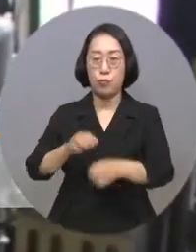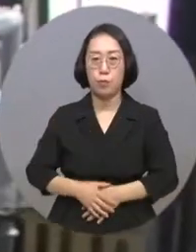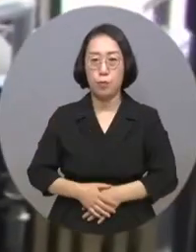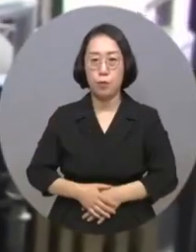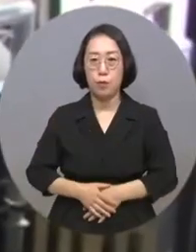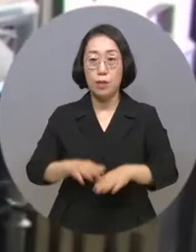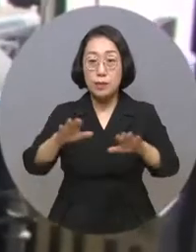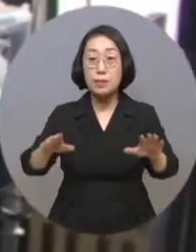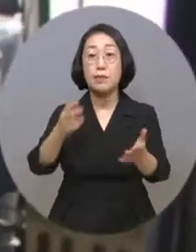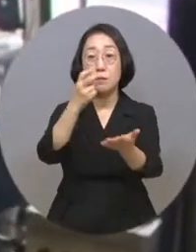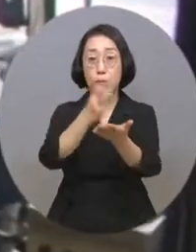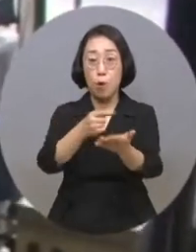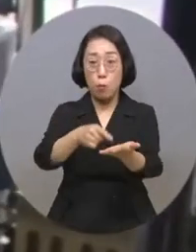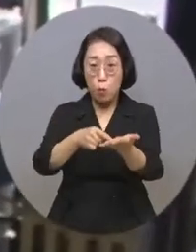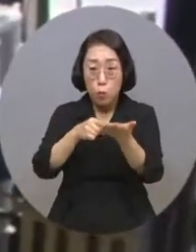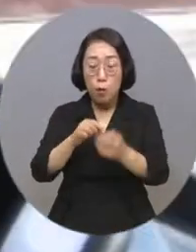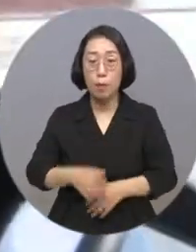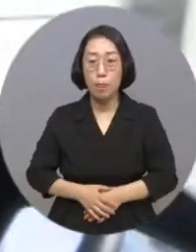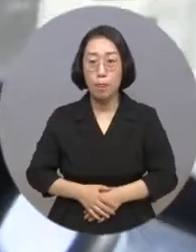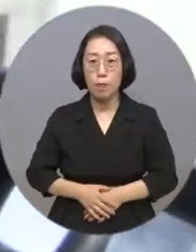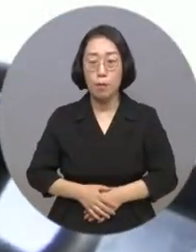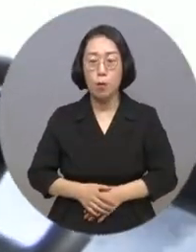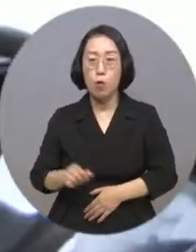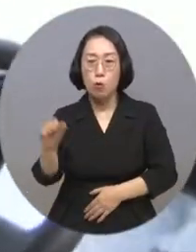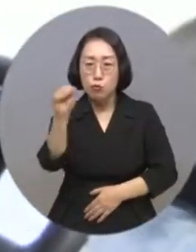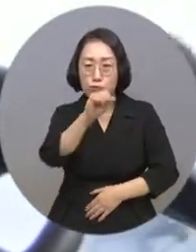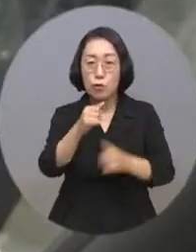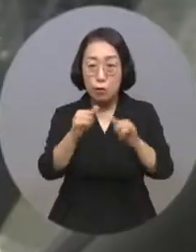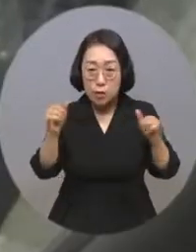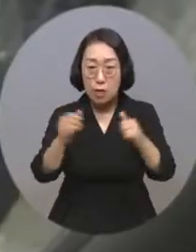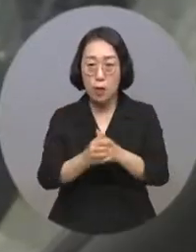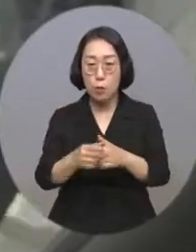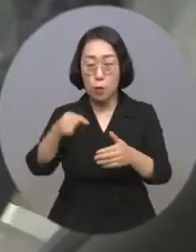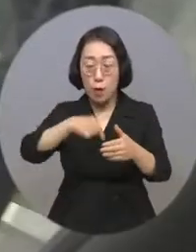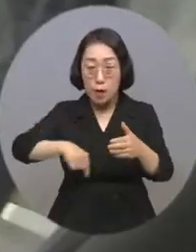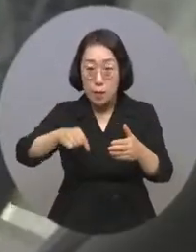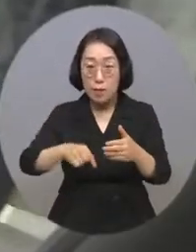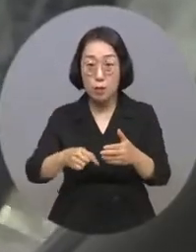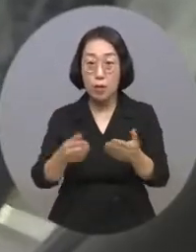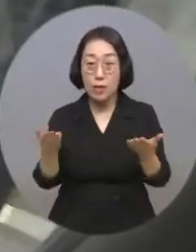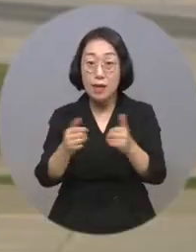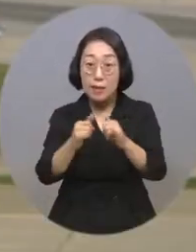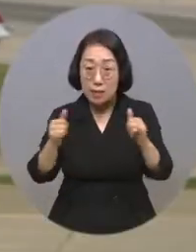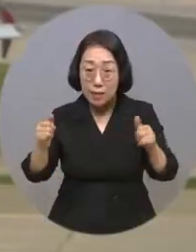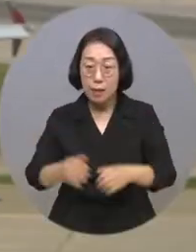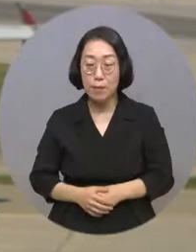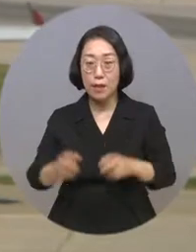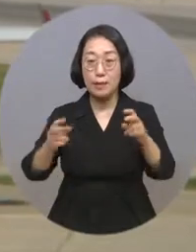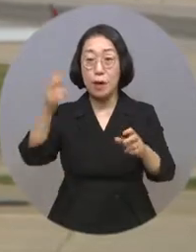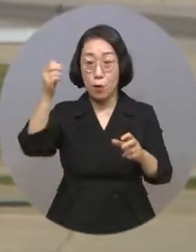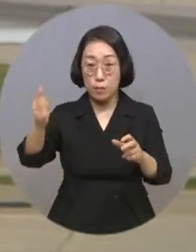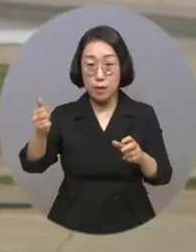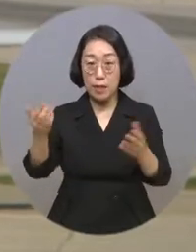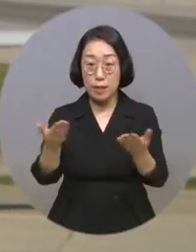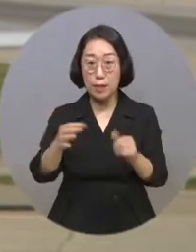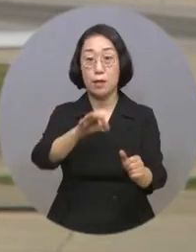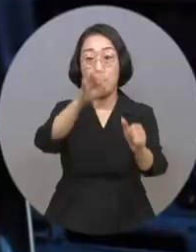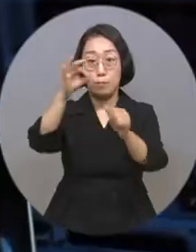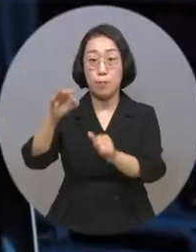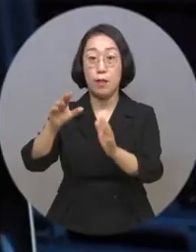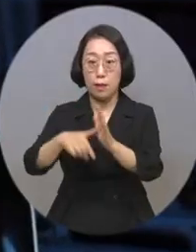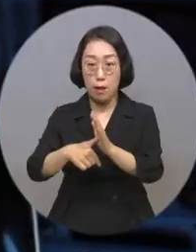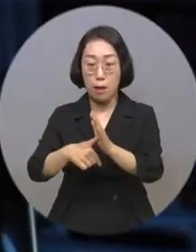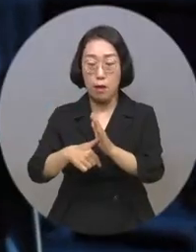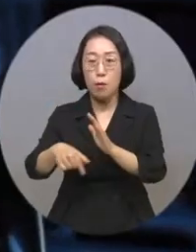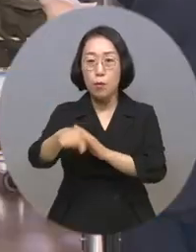현행 교통약자법은 특별교통수단을 운행하는 운전자와 절도나 비행기의 사업주가 승무원을 고용할 경우